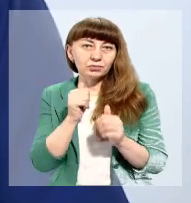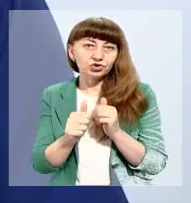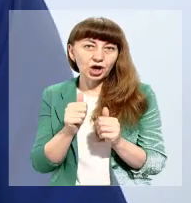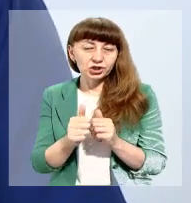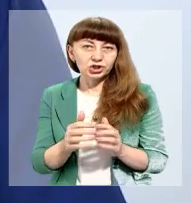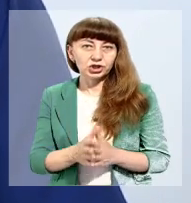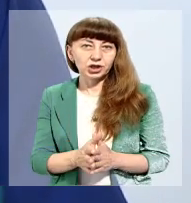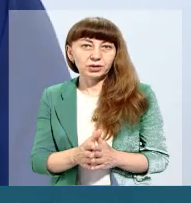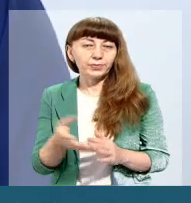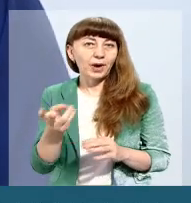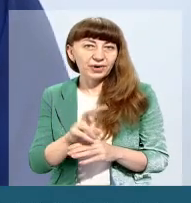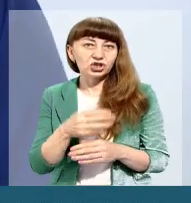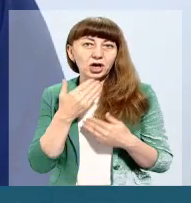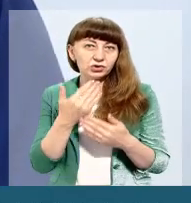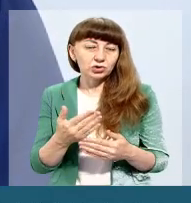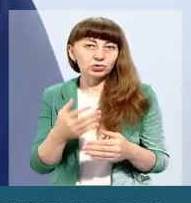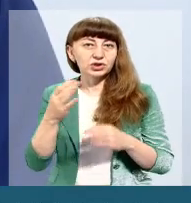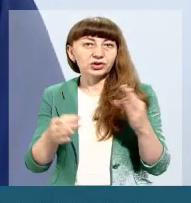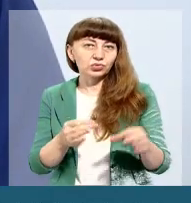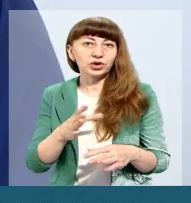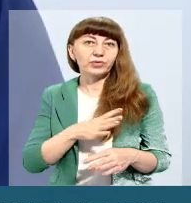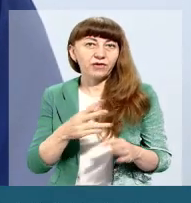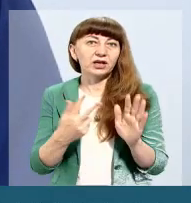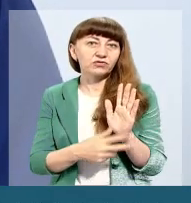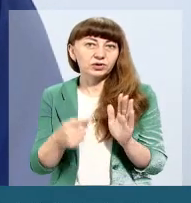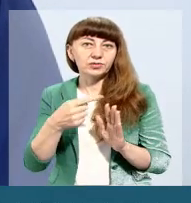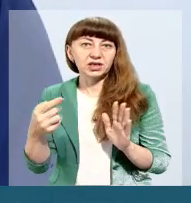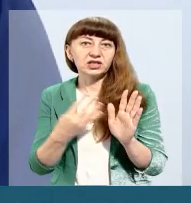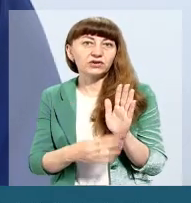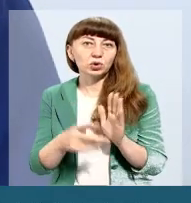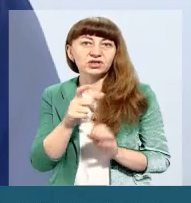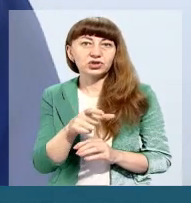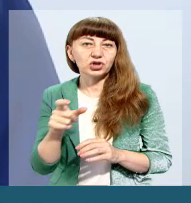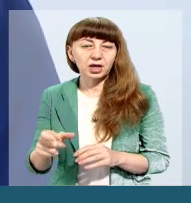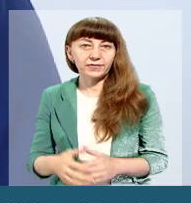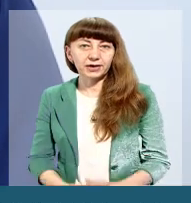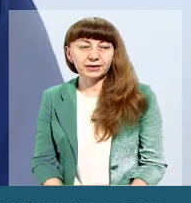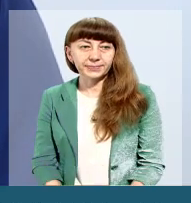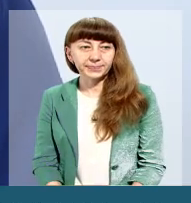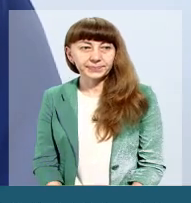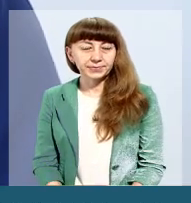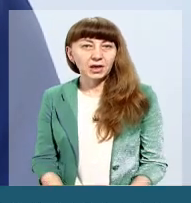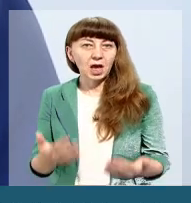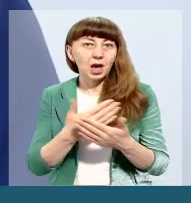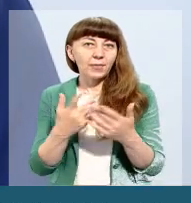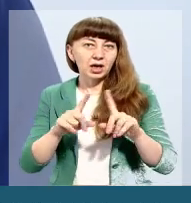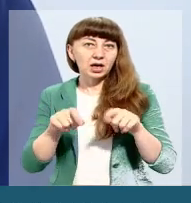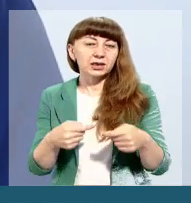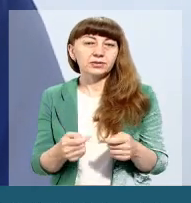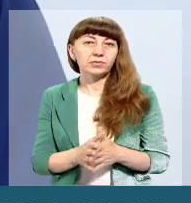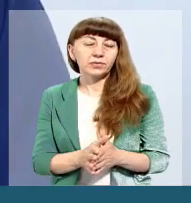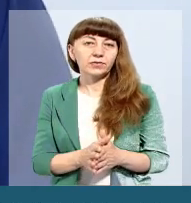травматологиялық ортопедиялық көмек көрсетеді. Біз келген науқастың бәріне қолдан келгенше жәрдемдесеміз. Дәрігер мамандығын әбден меңгердім